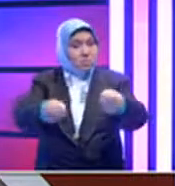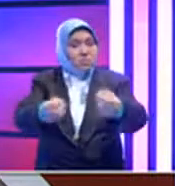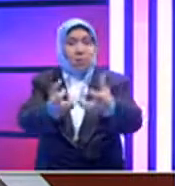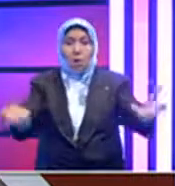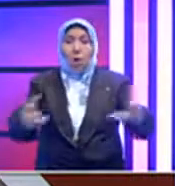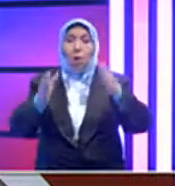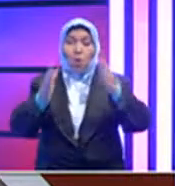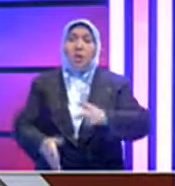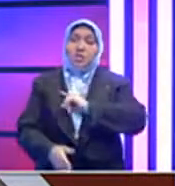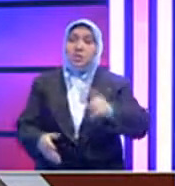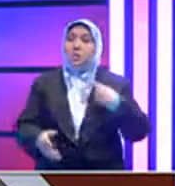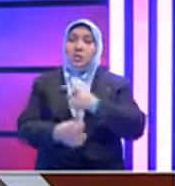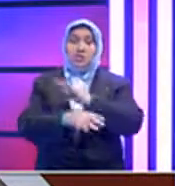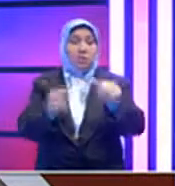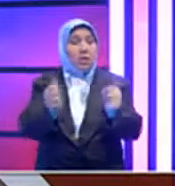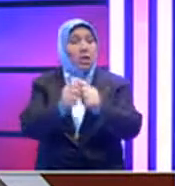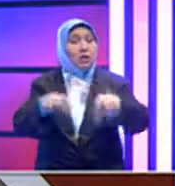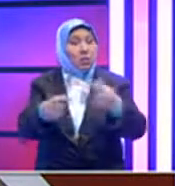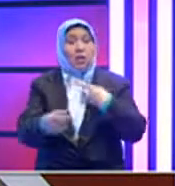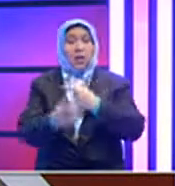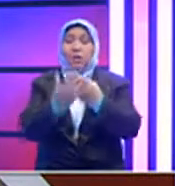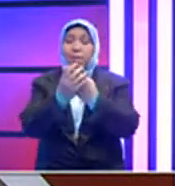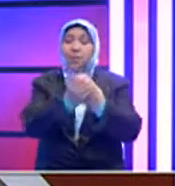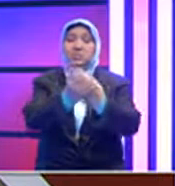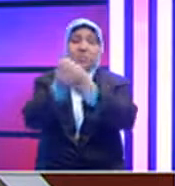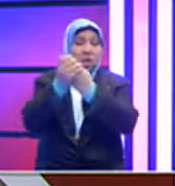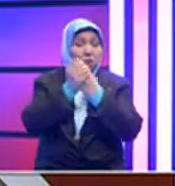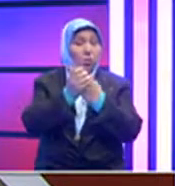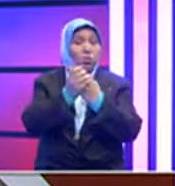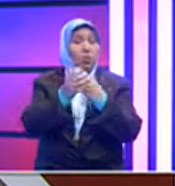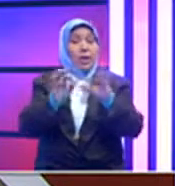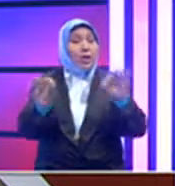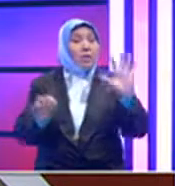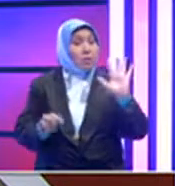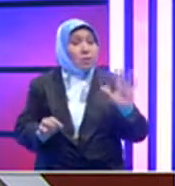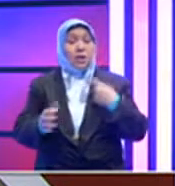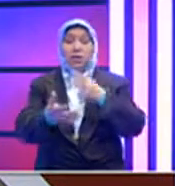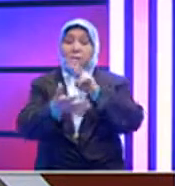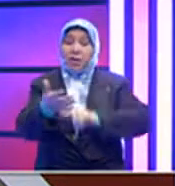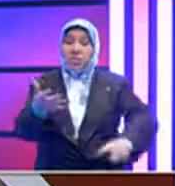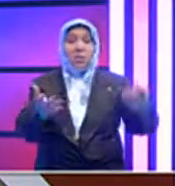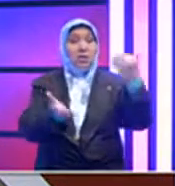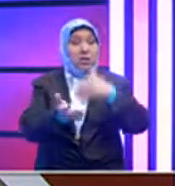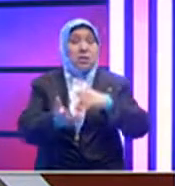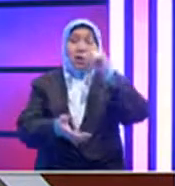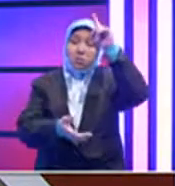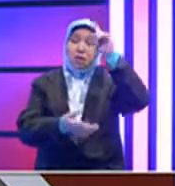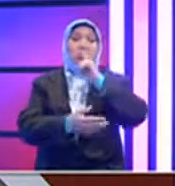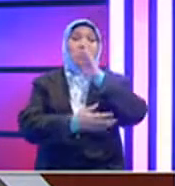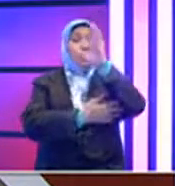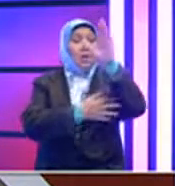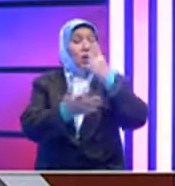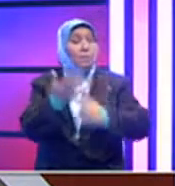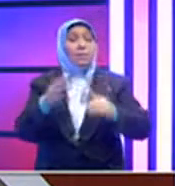umat Islam kita semua tentu and dengan Quran ini kita harap kita bersatu yeah ayat kelima kita baca sekali lagi ya Allah janjikan apel